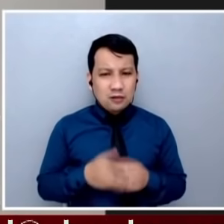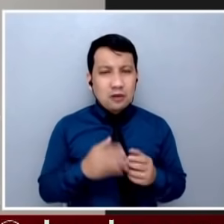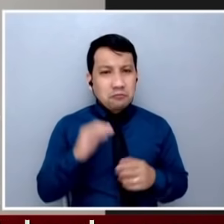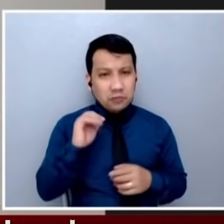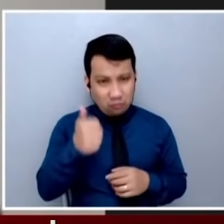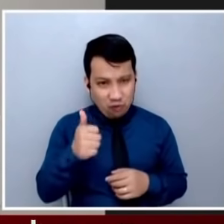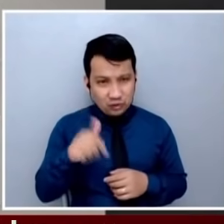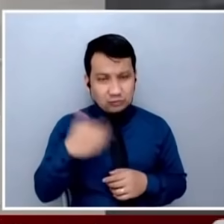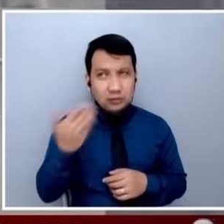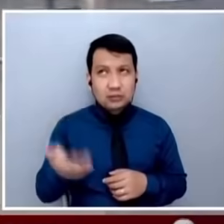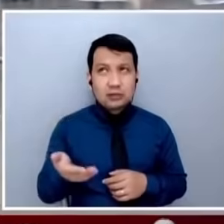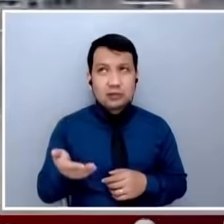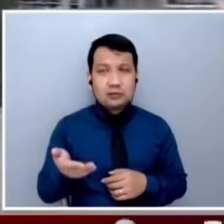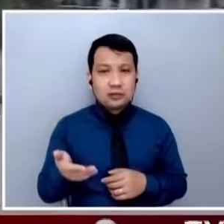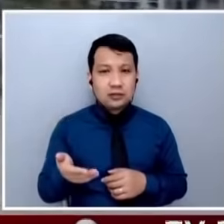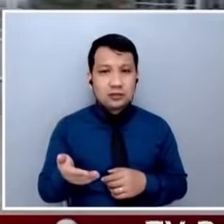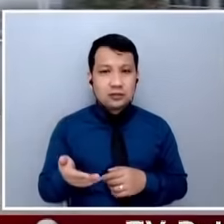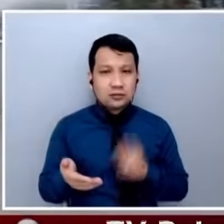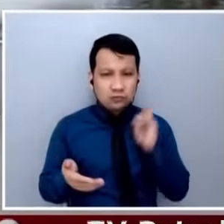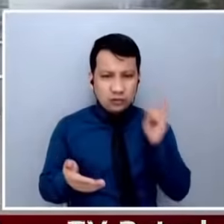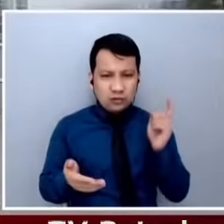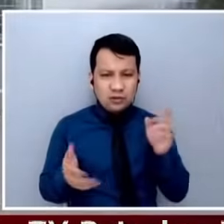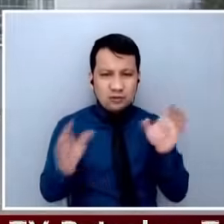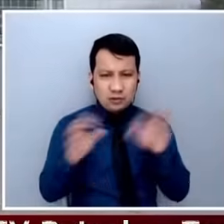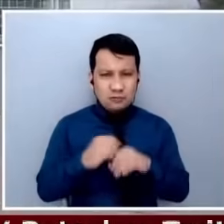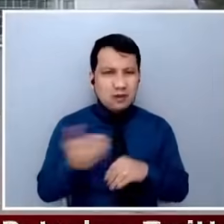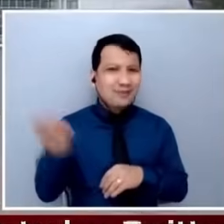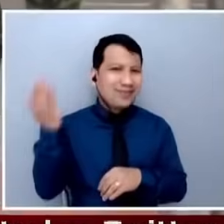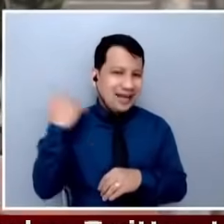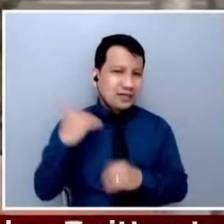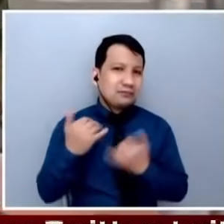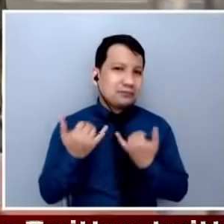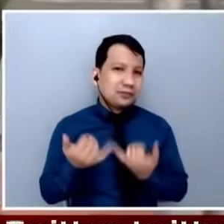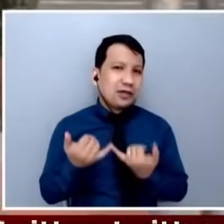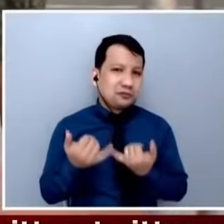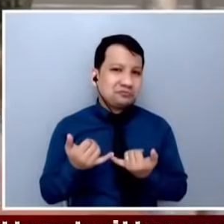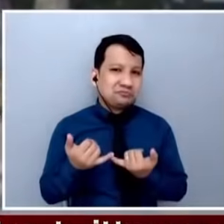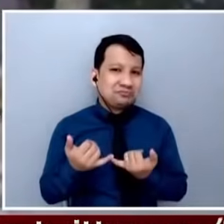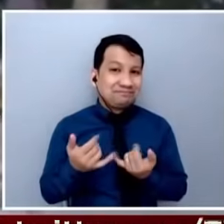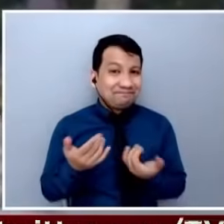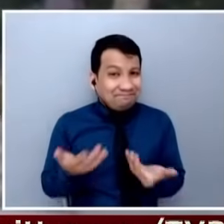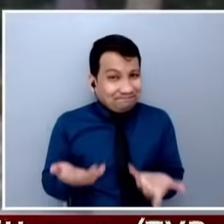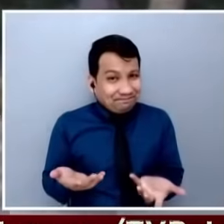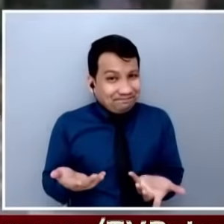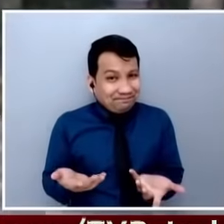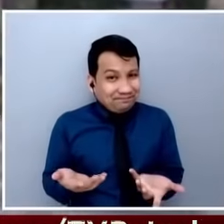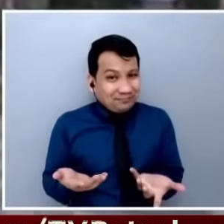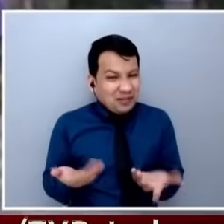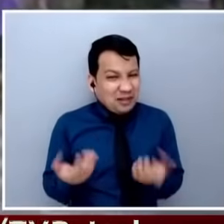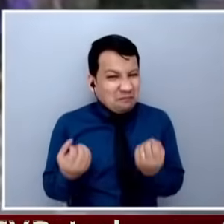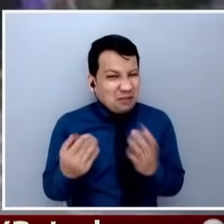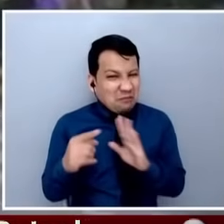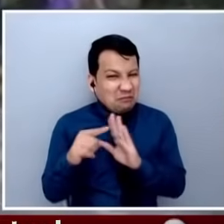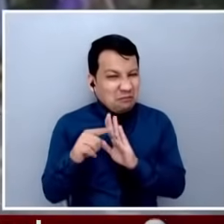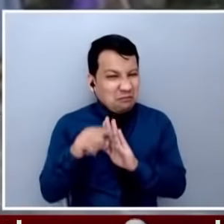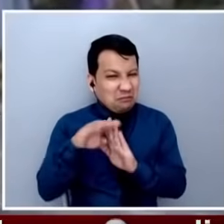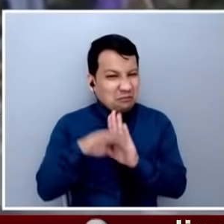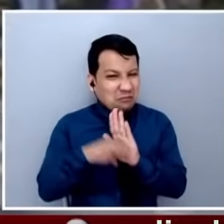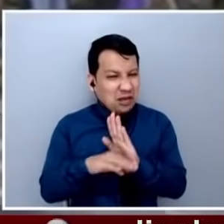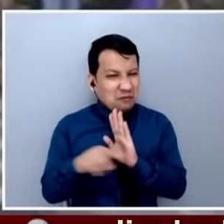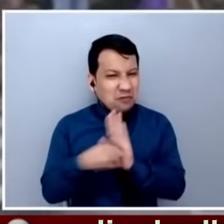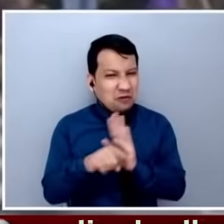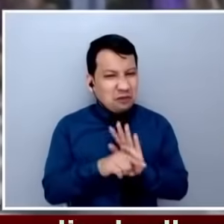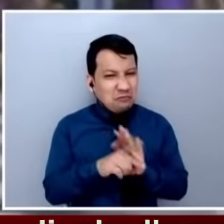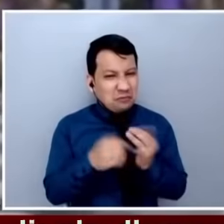kinabukasan, hindi na po kami rush. Noon yun, dahil ngayong may pandemya, marami nang bawal. Strict po sila,